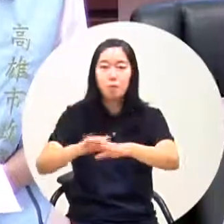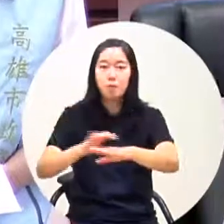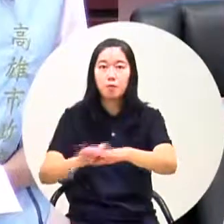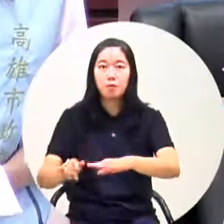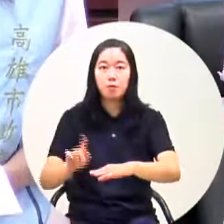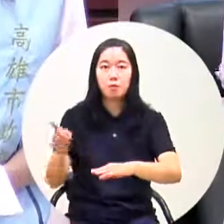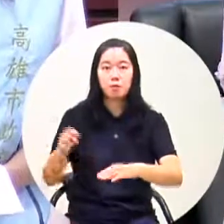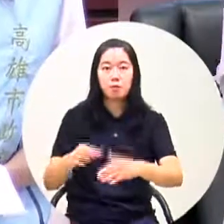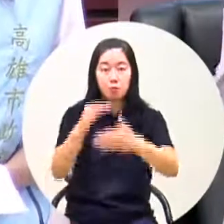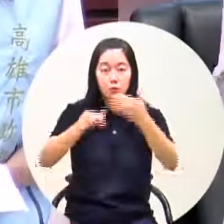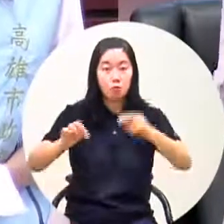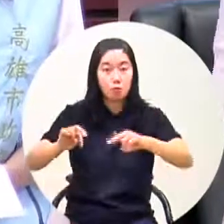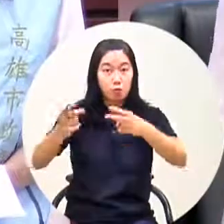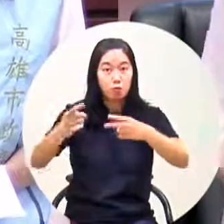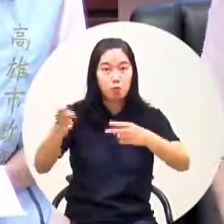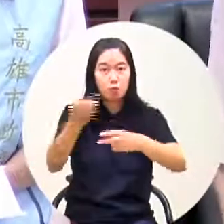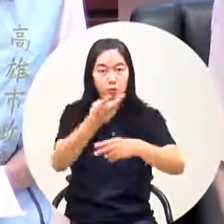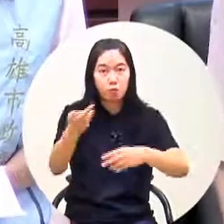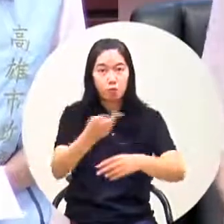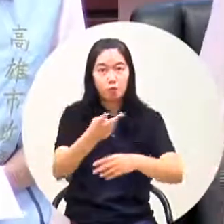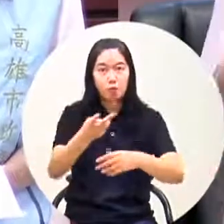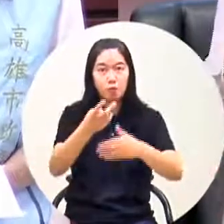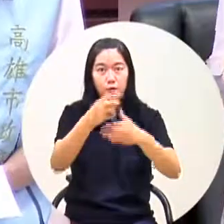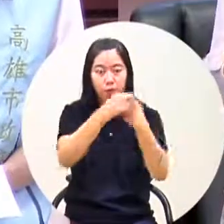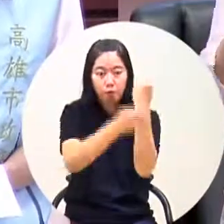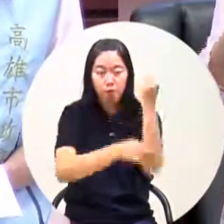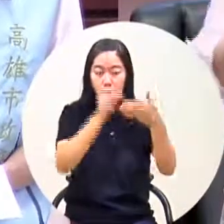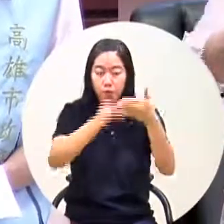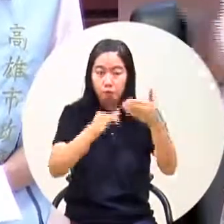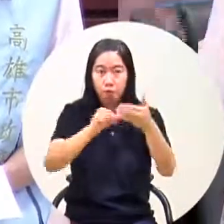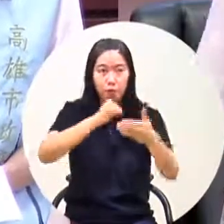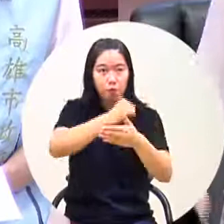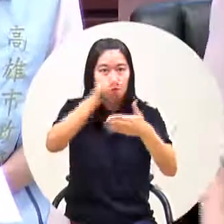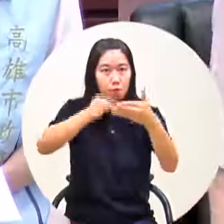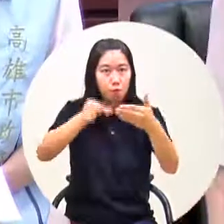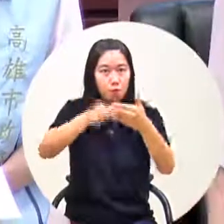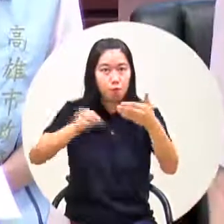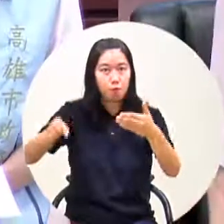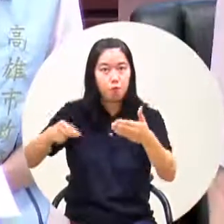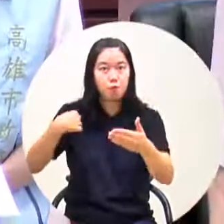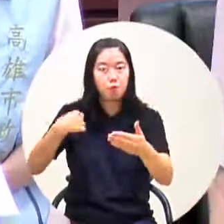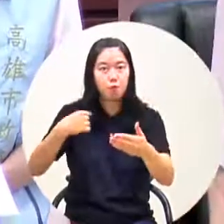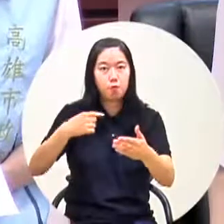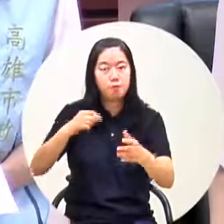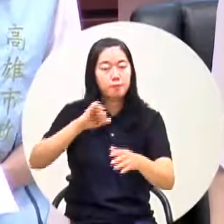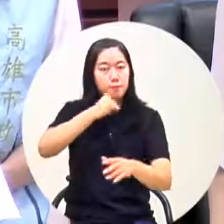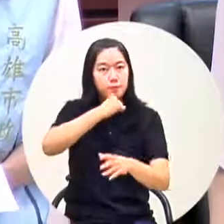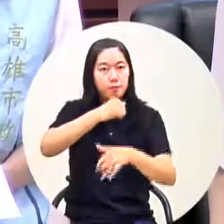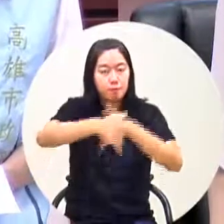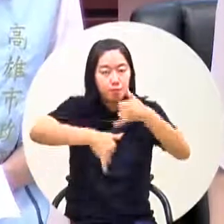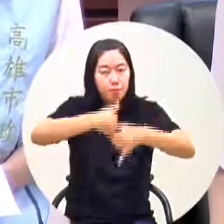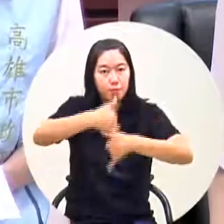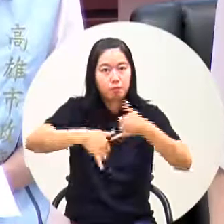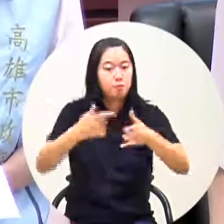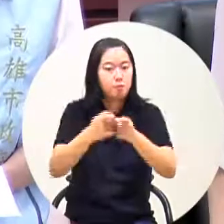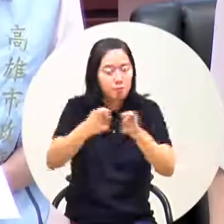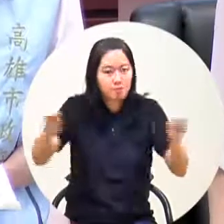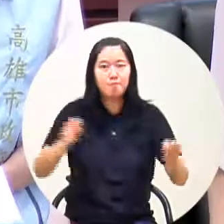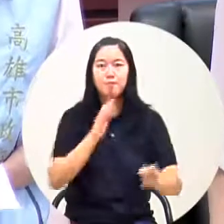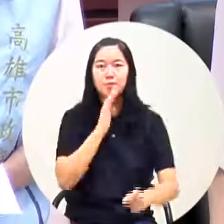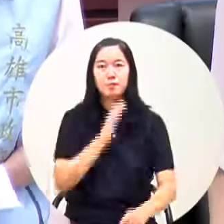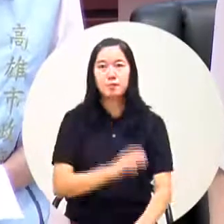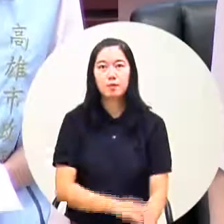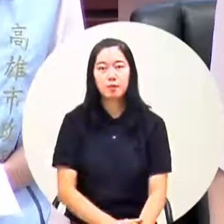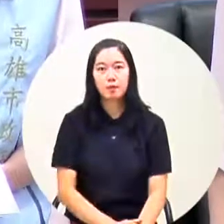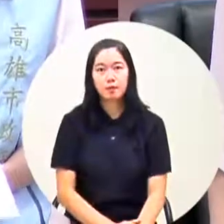步，你只要用法律来修，台湾的法律跟人民的生活其实都几乎都是遥远的，都是